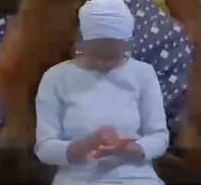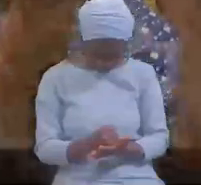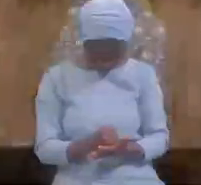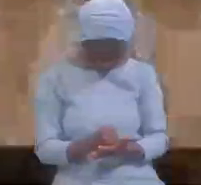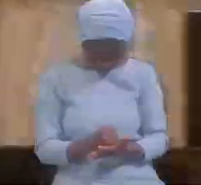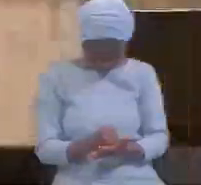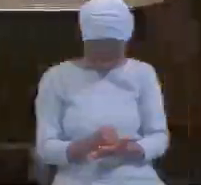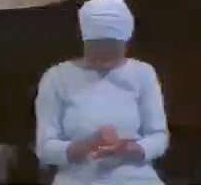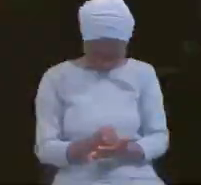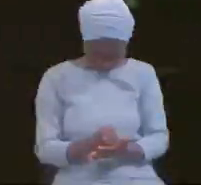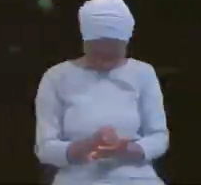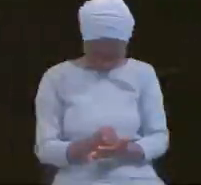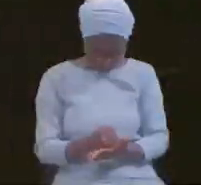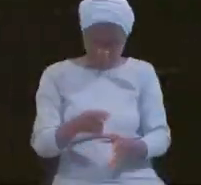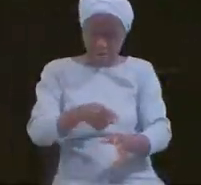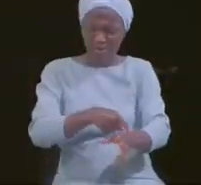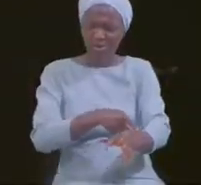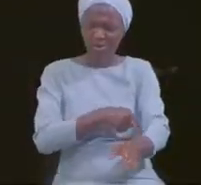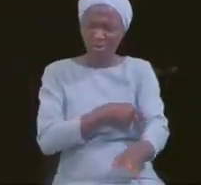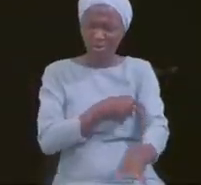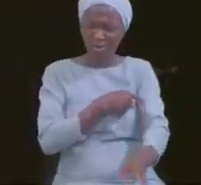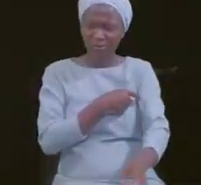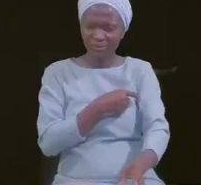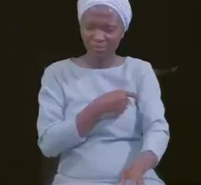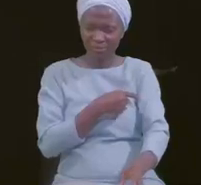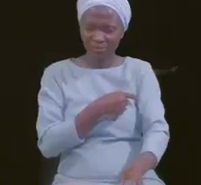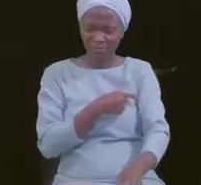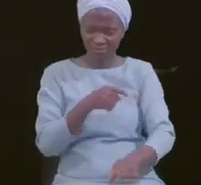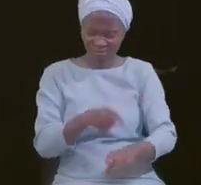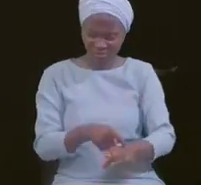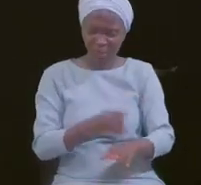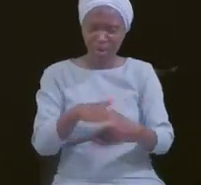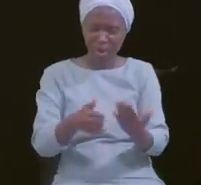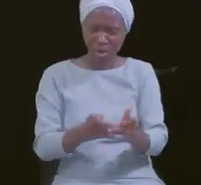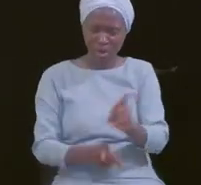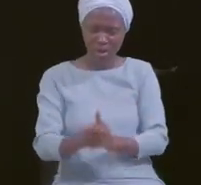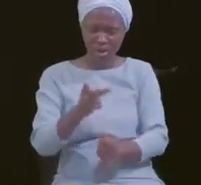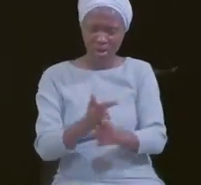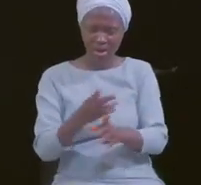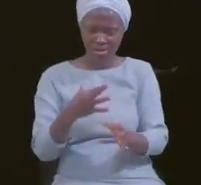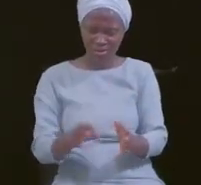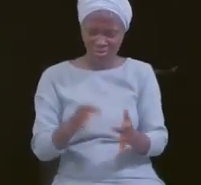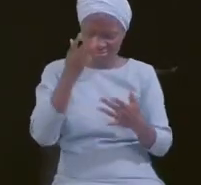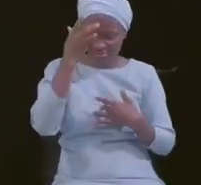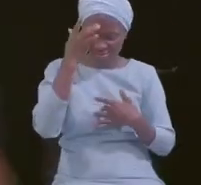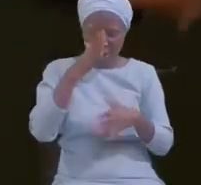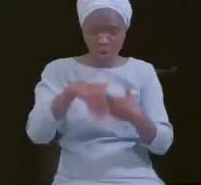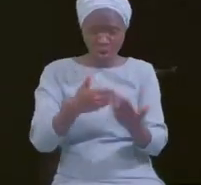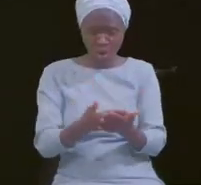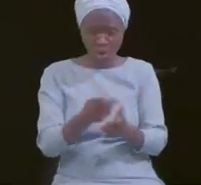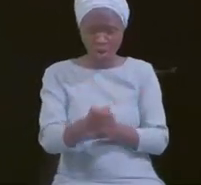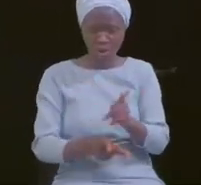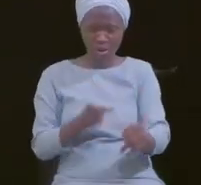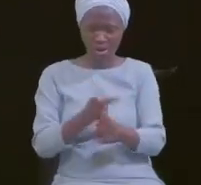Et toute espèce de déformation, toute sorte de douleur,